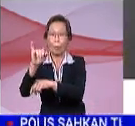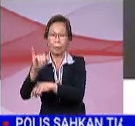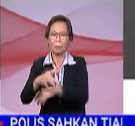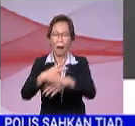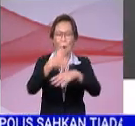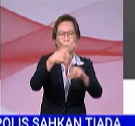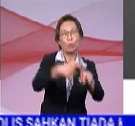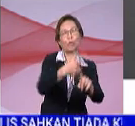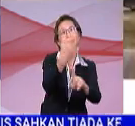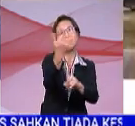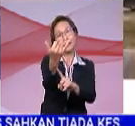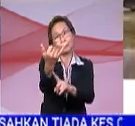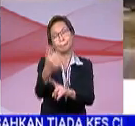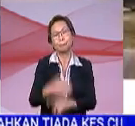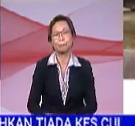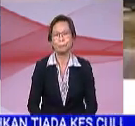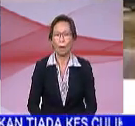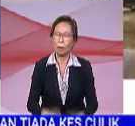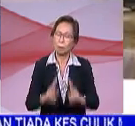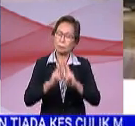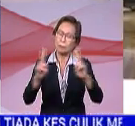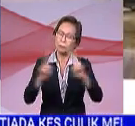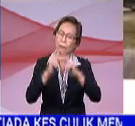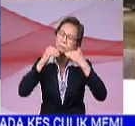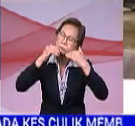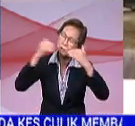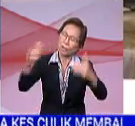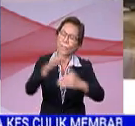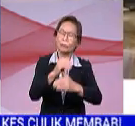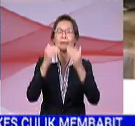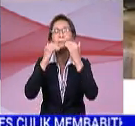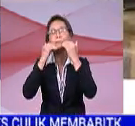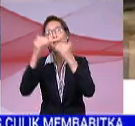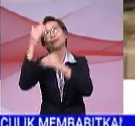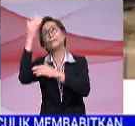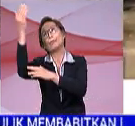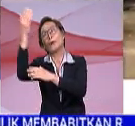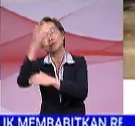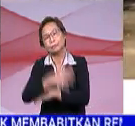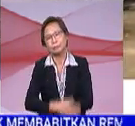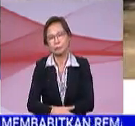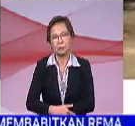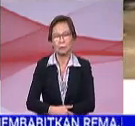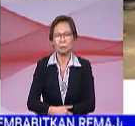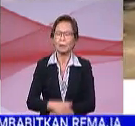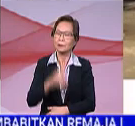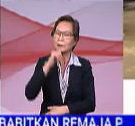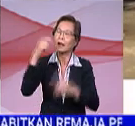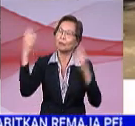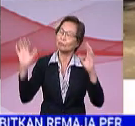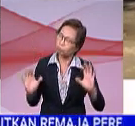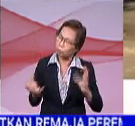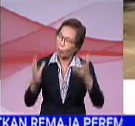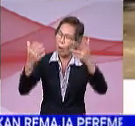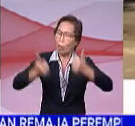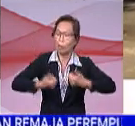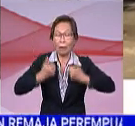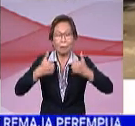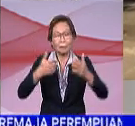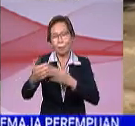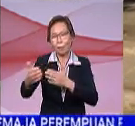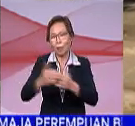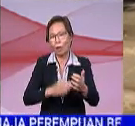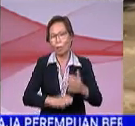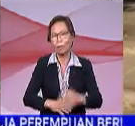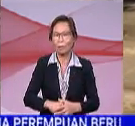awal Jun kelak. Sangat-sangat berterima kasih dan bersyukur. Walaupun tak nyambut raya, nak raya pun orang